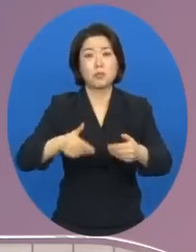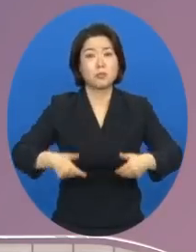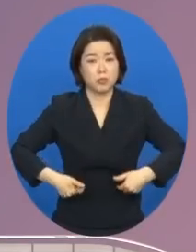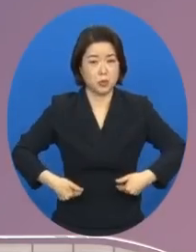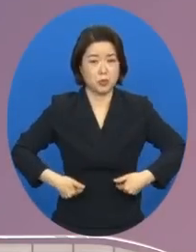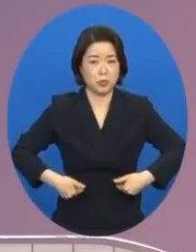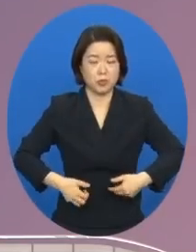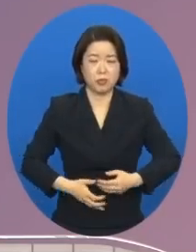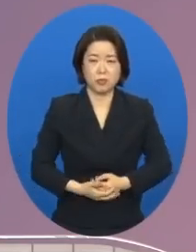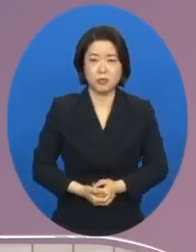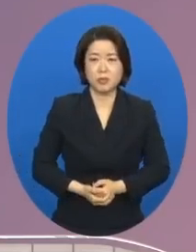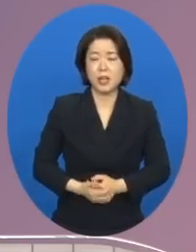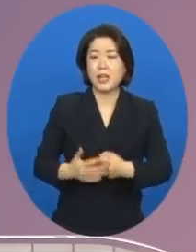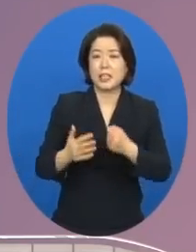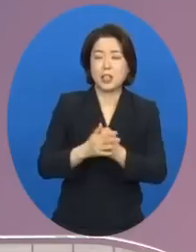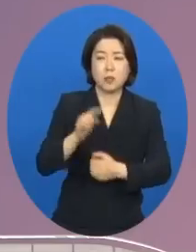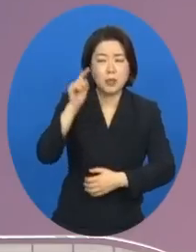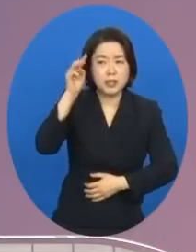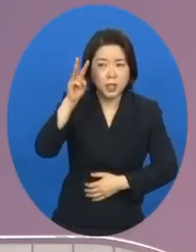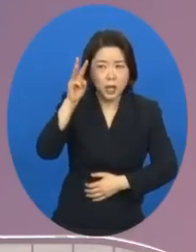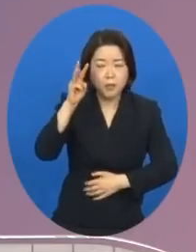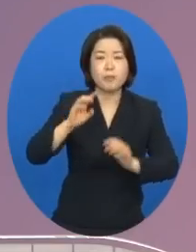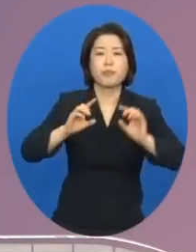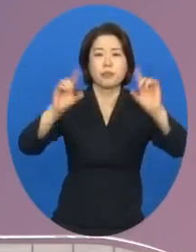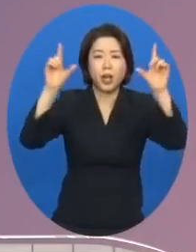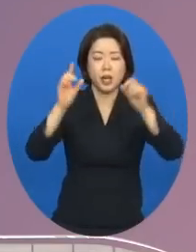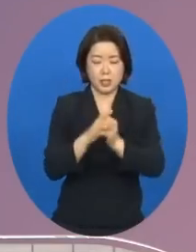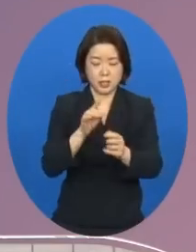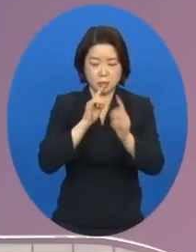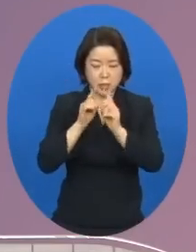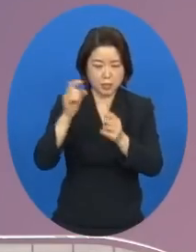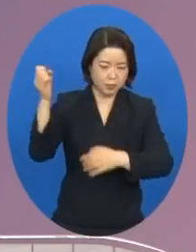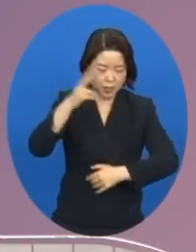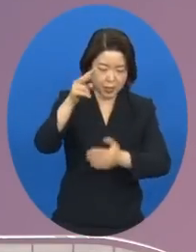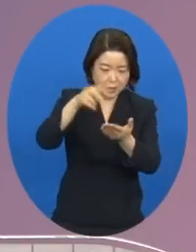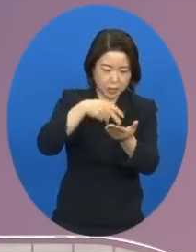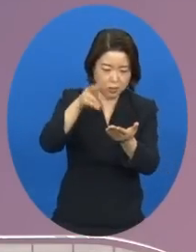거예요. 그래서 3일째 되던 날 이 말씀을 다시 읽고